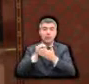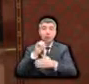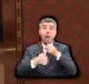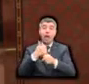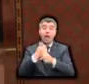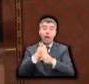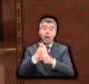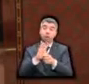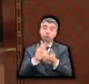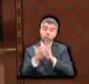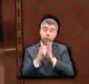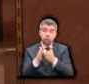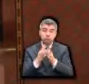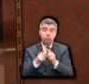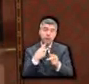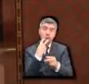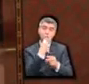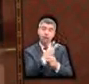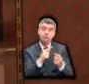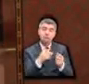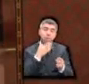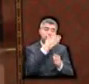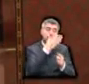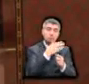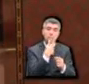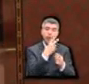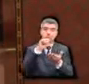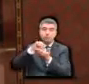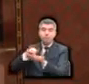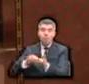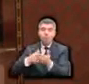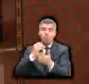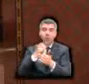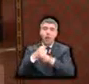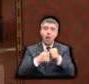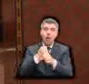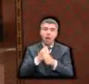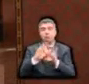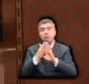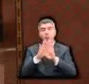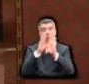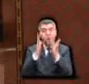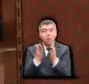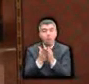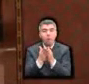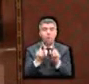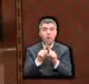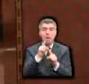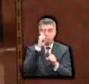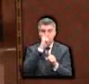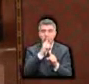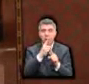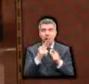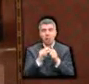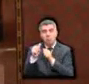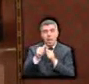بطبيعة الحال، لأننا درت زيارة تفقدي لهذا المجال، سنويا عندنا واحد المجموعة الأمور نتخذها لفك عن